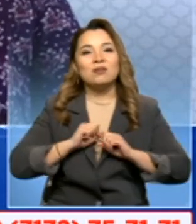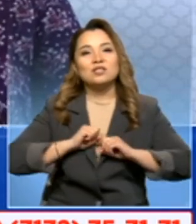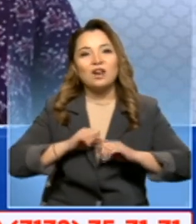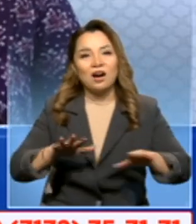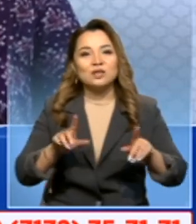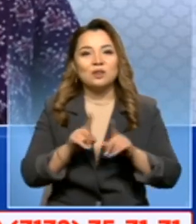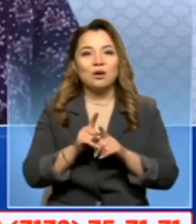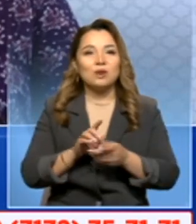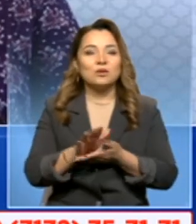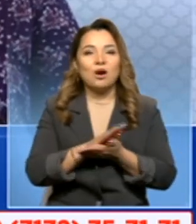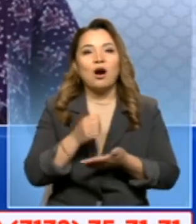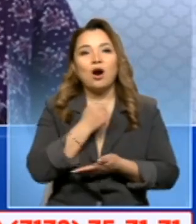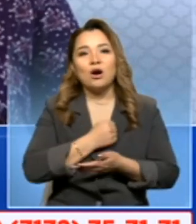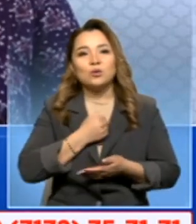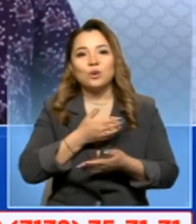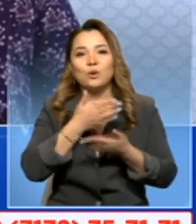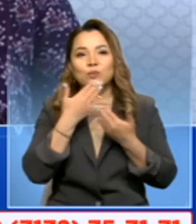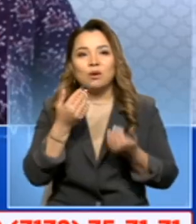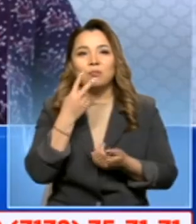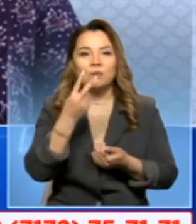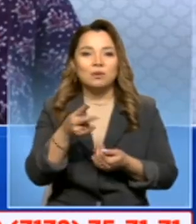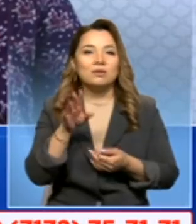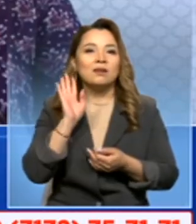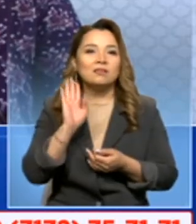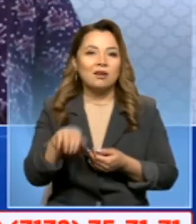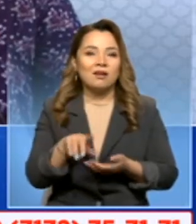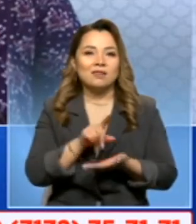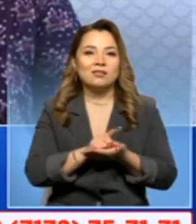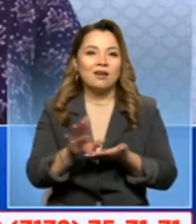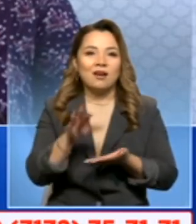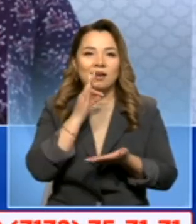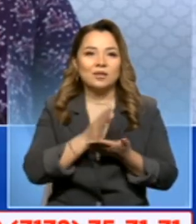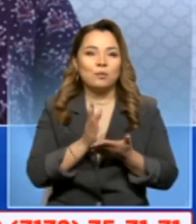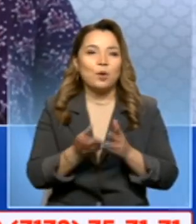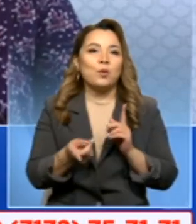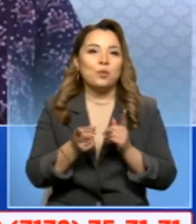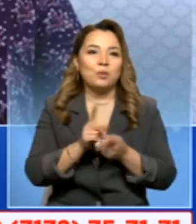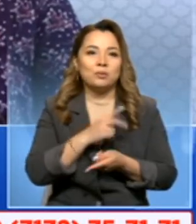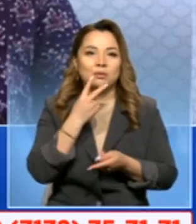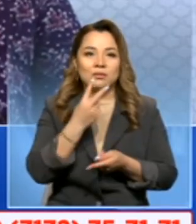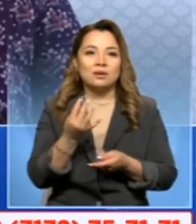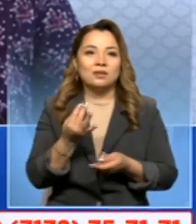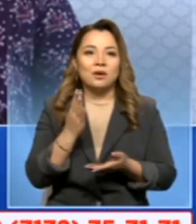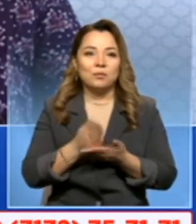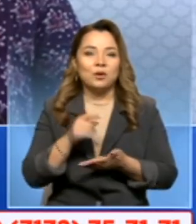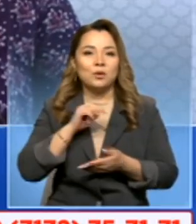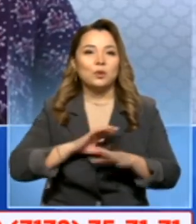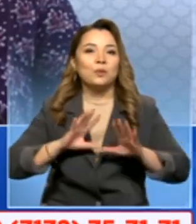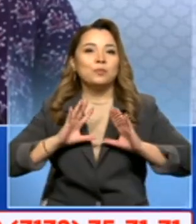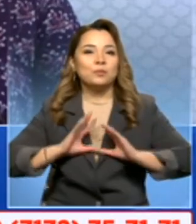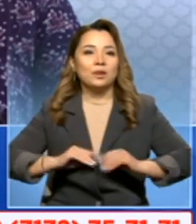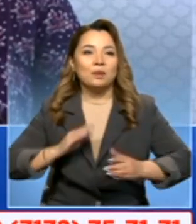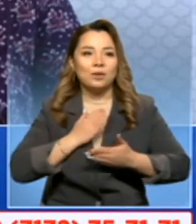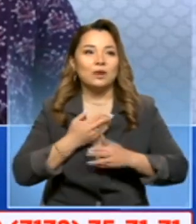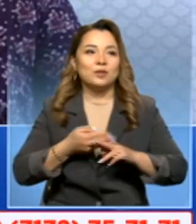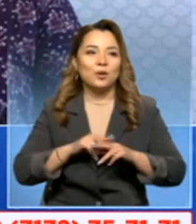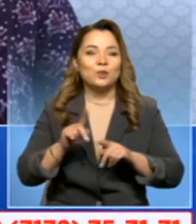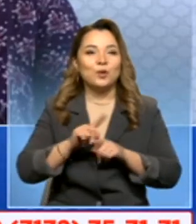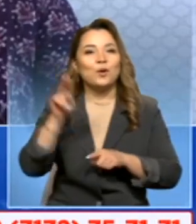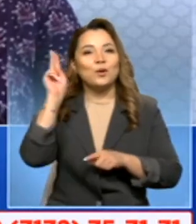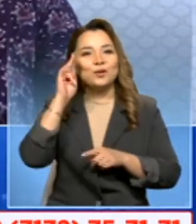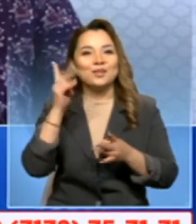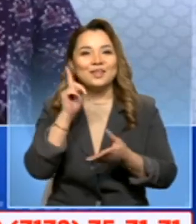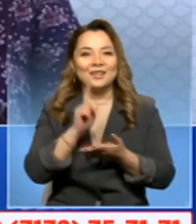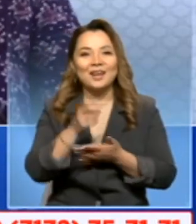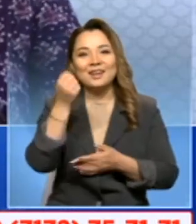да ешқандай ашуланбаймын, бір қараймын да жүре беремін. Сол өзгерісімді байқадым. Жақсы өзгеріс екен, бізге де соны үйрену керек, иә?